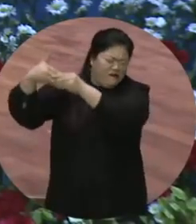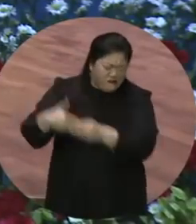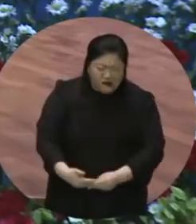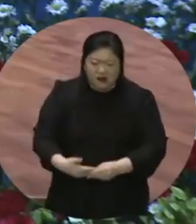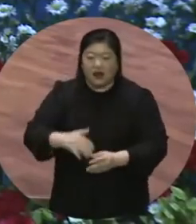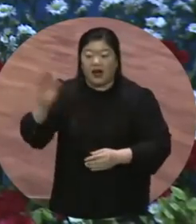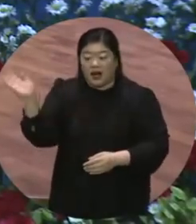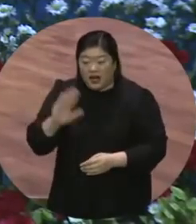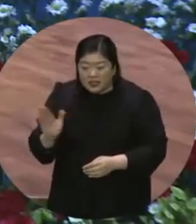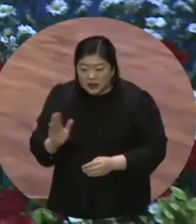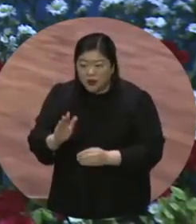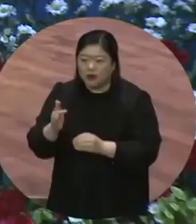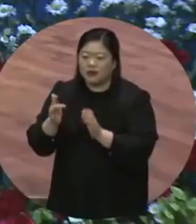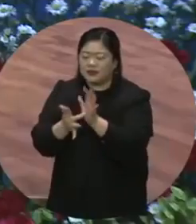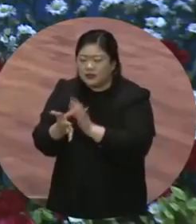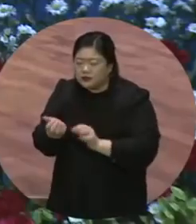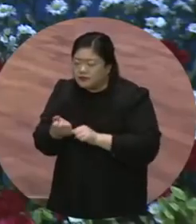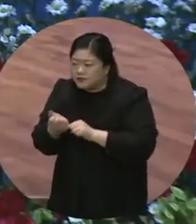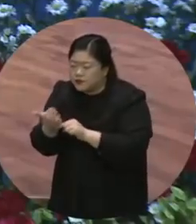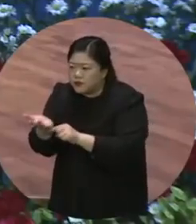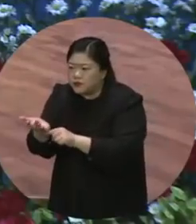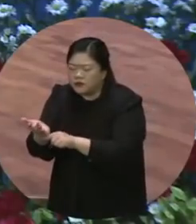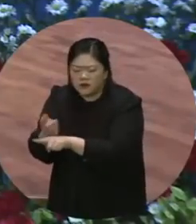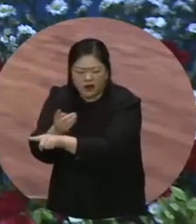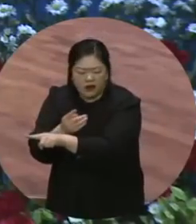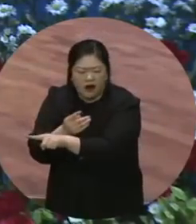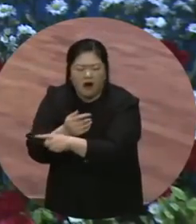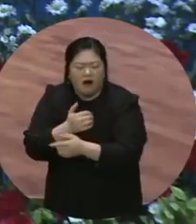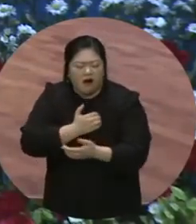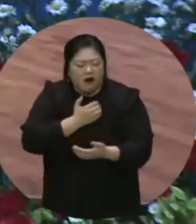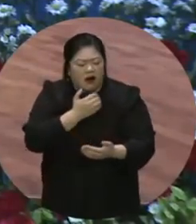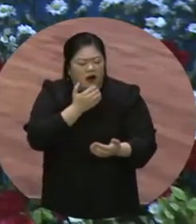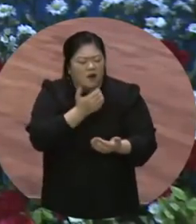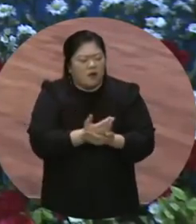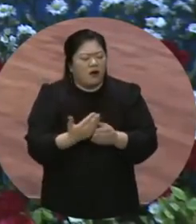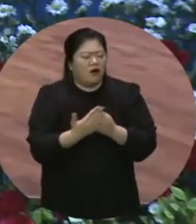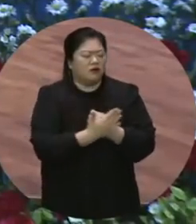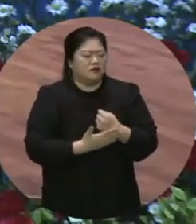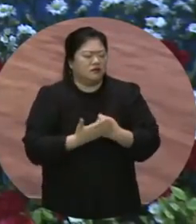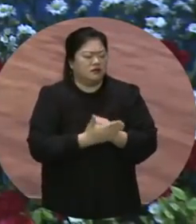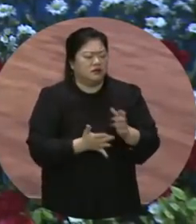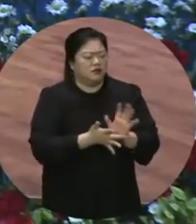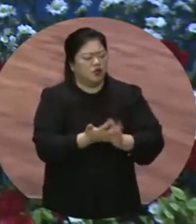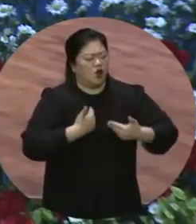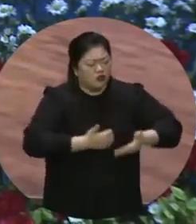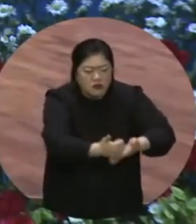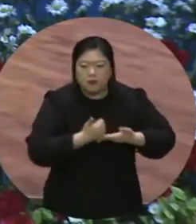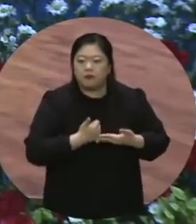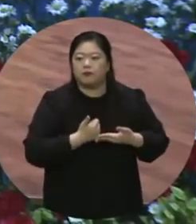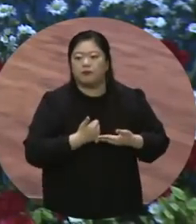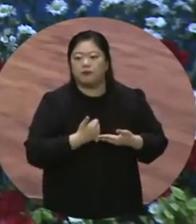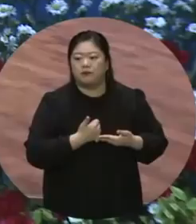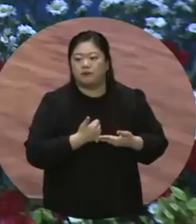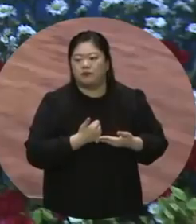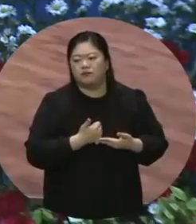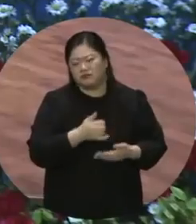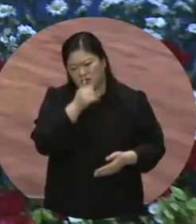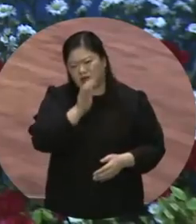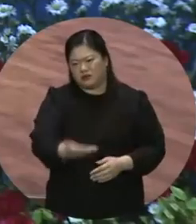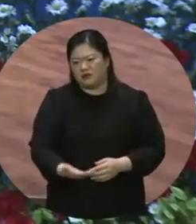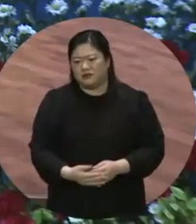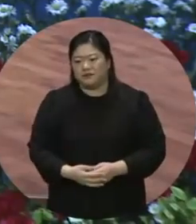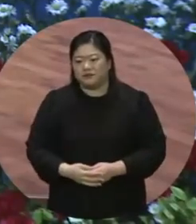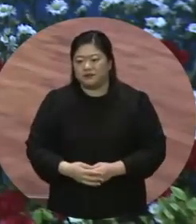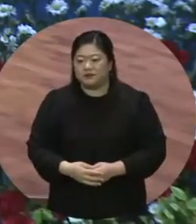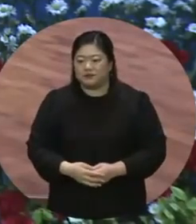해서 그렇게 내가 하나님 앞에 나오게 만들까? 그게 집중해야 돼. 그러려면 희생을 해야 돼요. 눈에 보이는 거 희생을 해야 돼요.